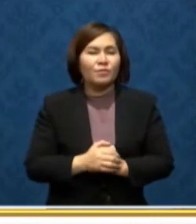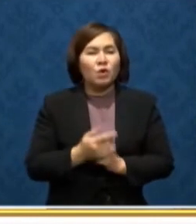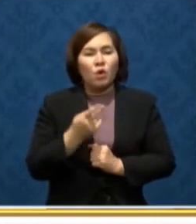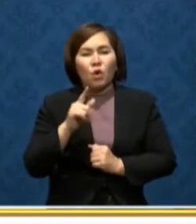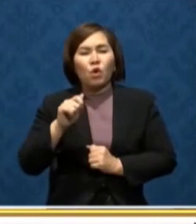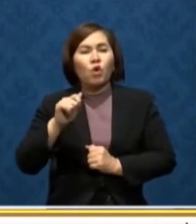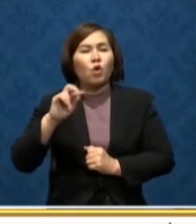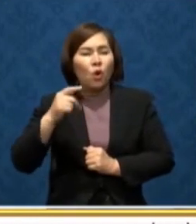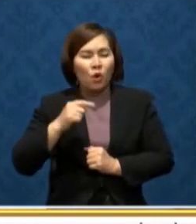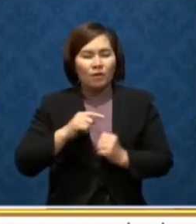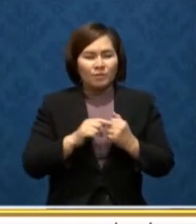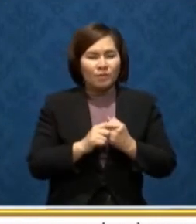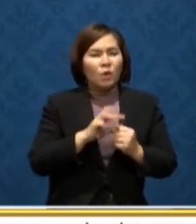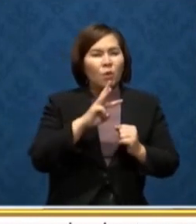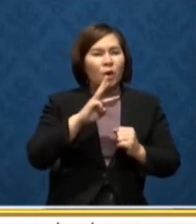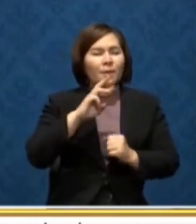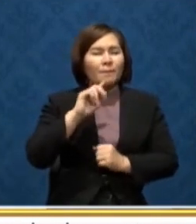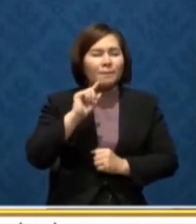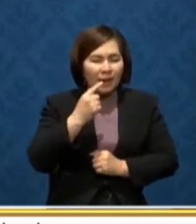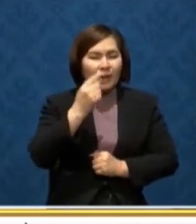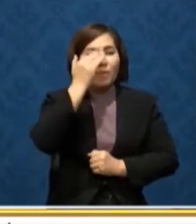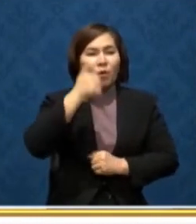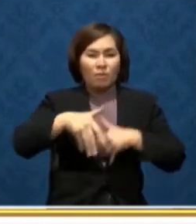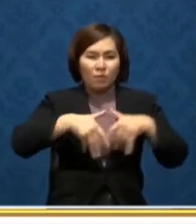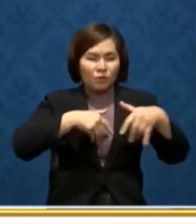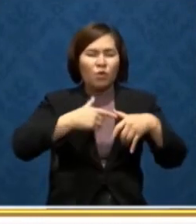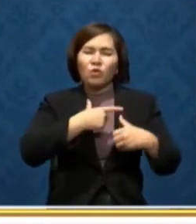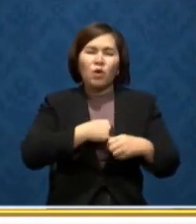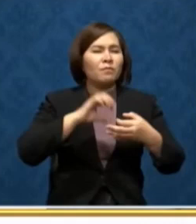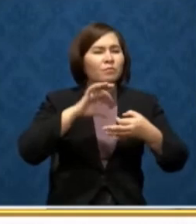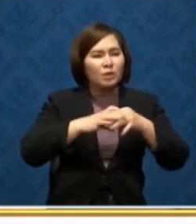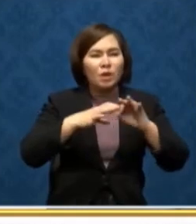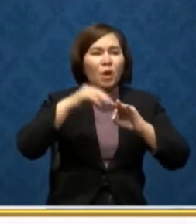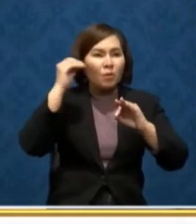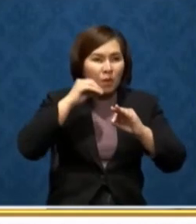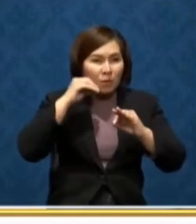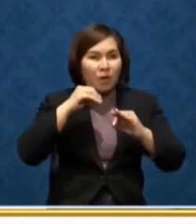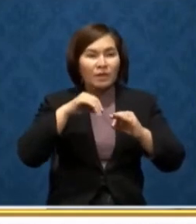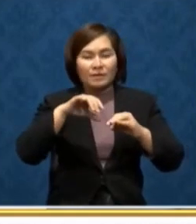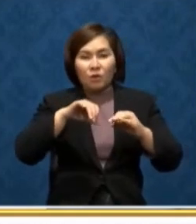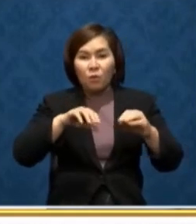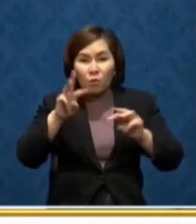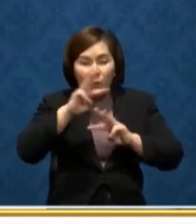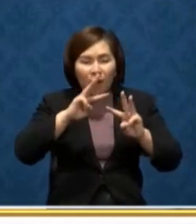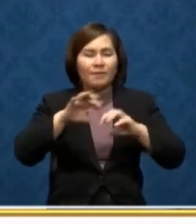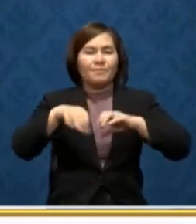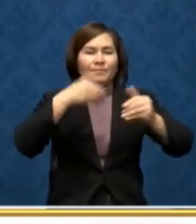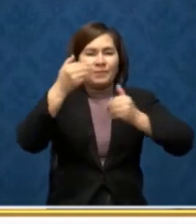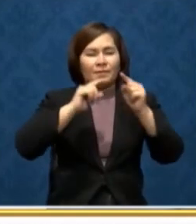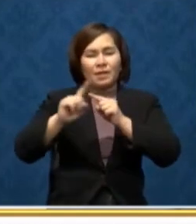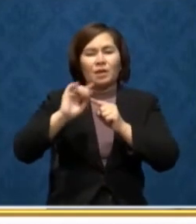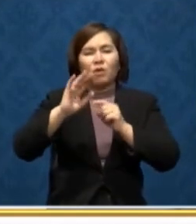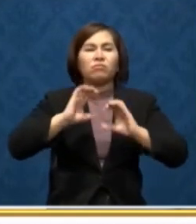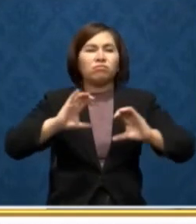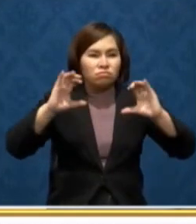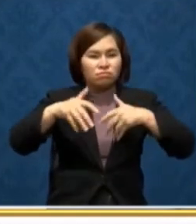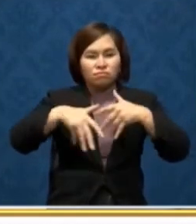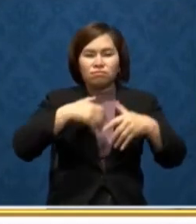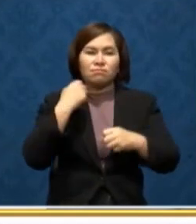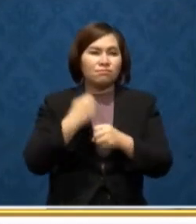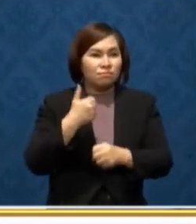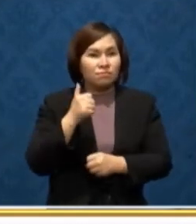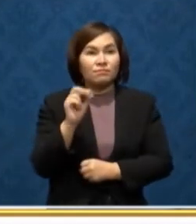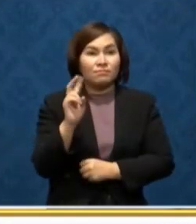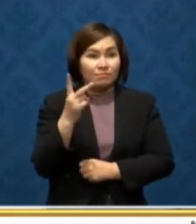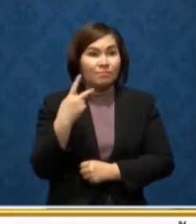่เพรพ withhold ค เป็คนชอเลนกิน cla ครับและสนามเห่านี้สามารถจกจกมือต์ ของส่วนราการและของพณองประชา